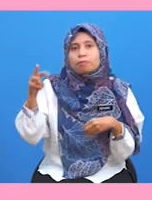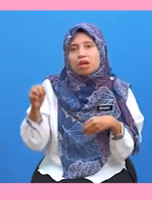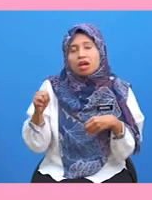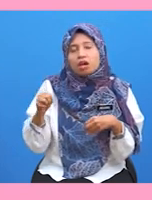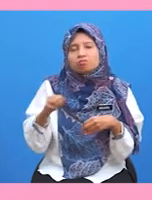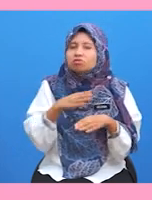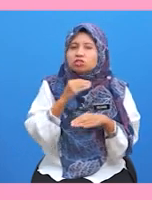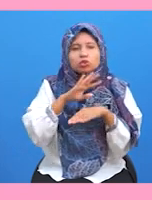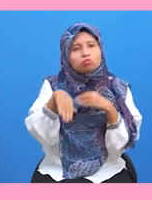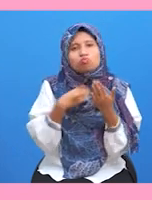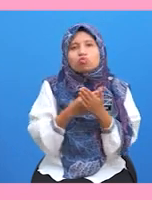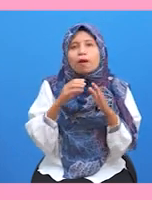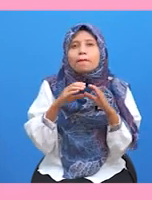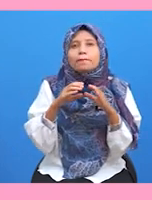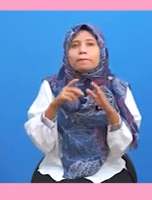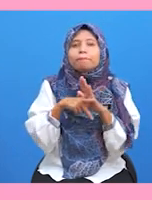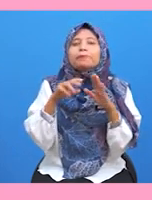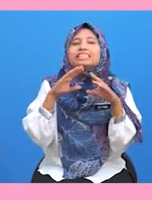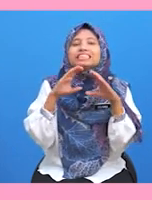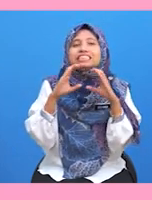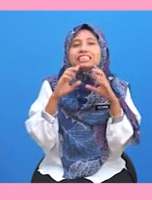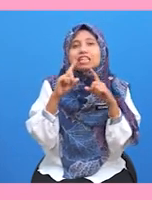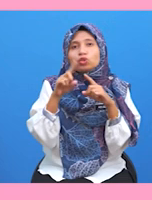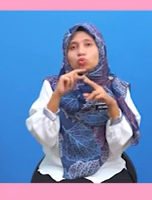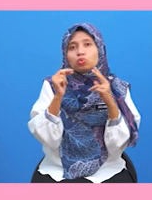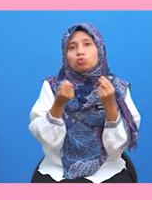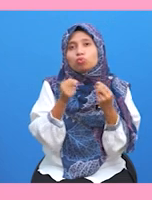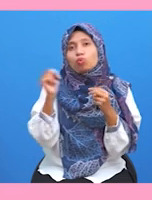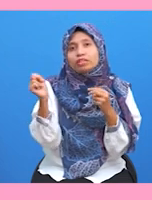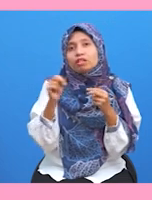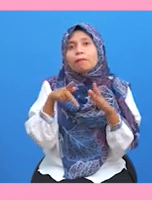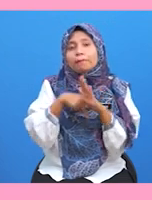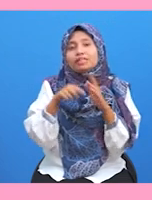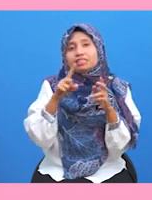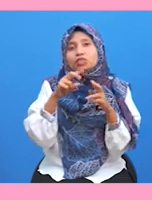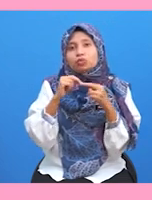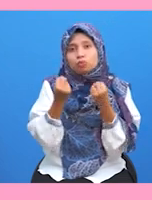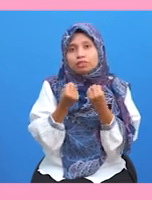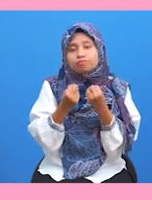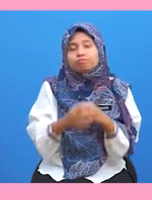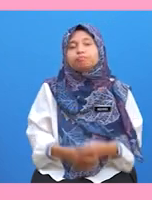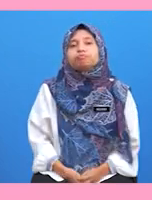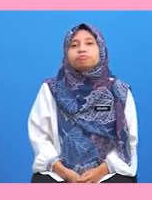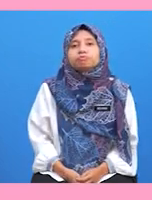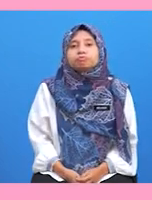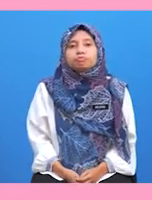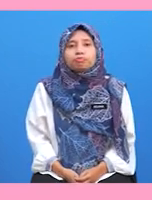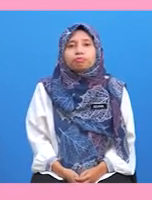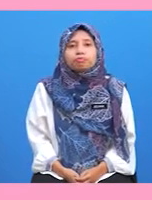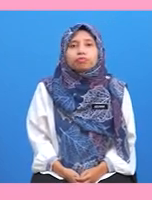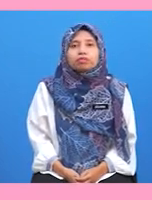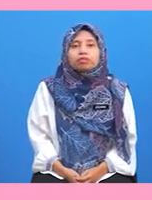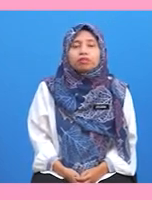Persatuan Kebangsaan Melayu Sarawak PKMS, Barisan Pemuda Sarawak BPS dan Angkatan Semangat Anak Negeri